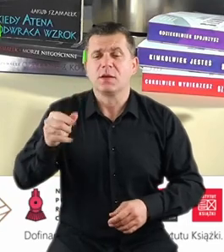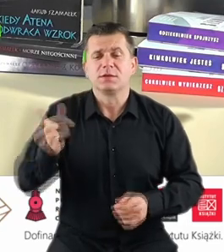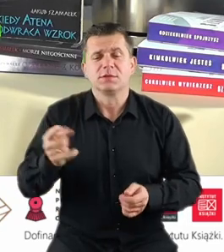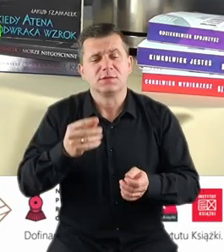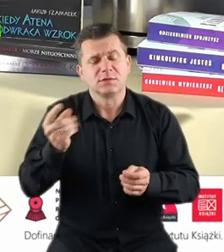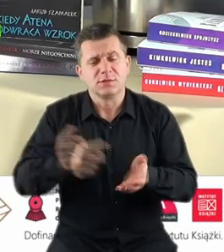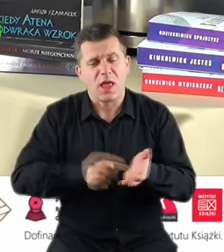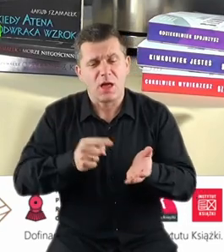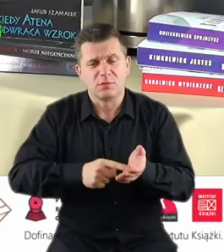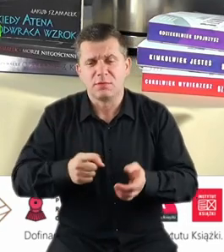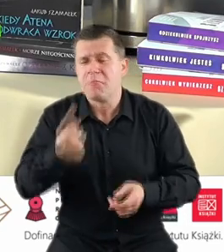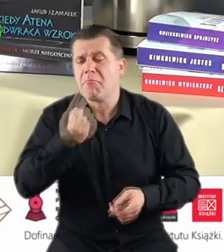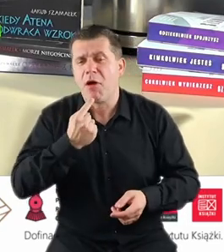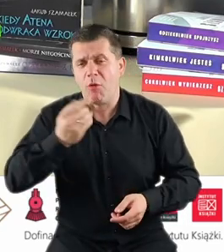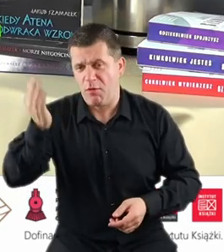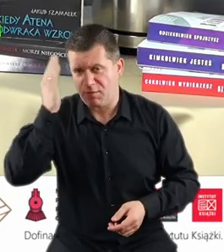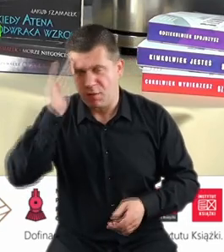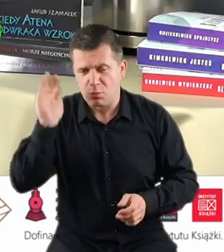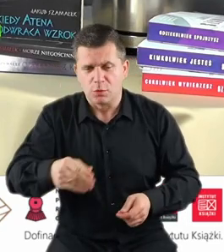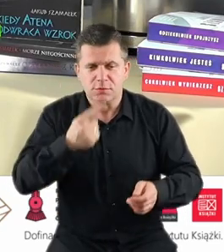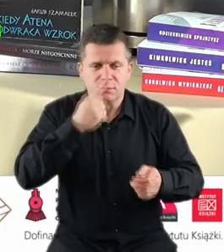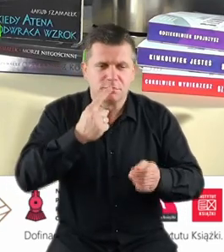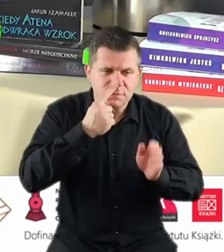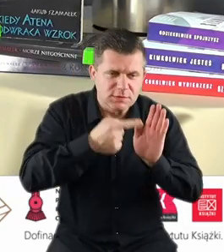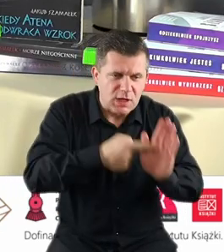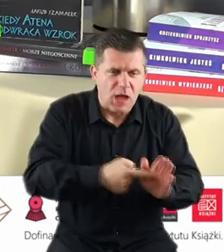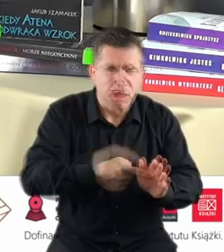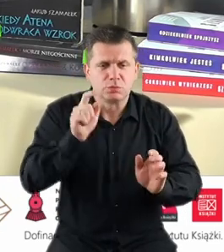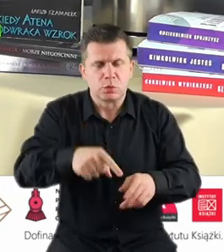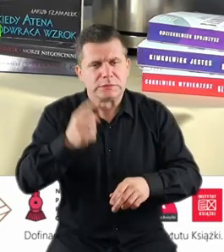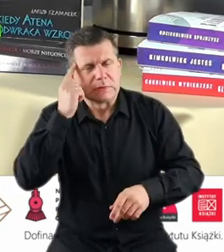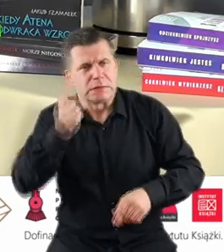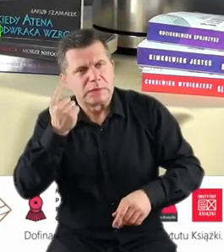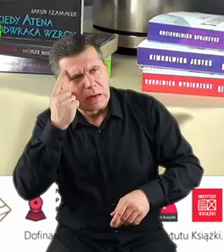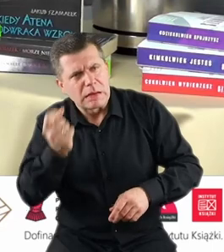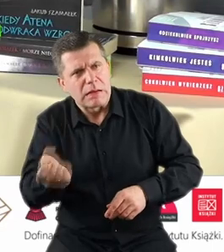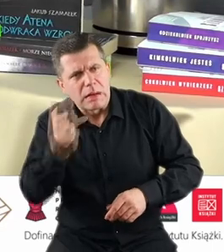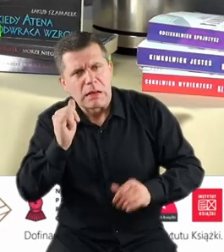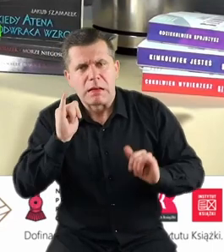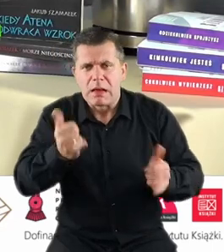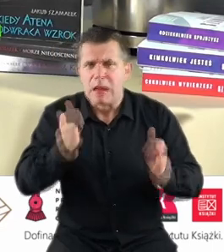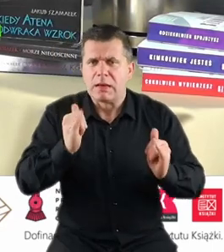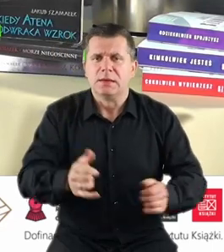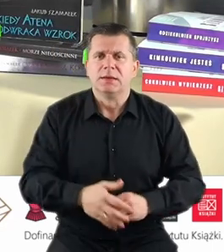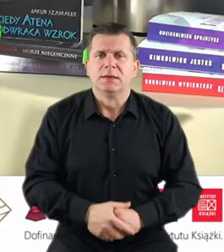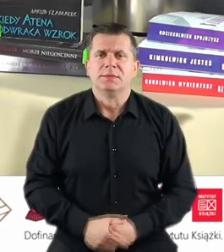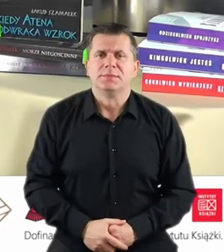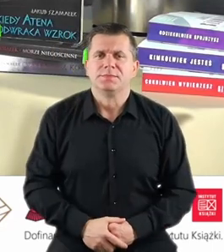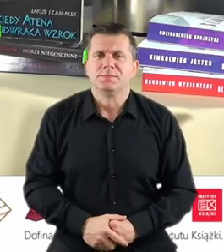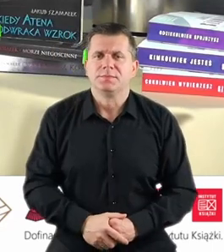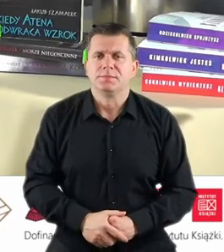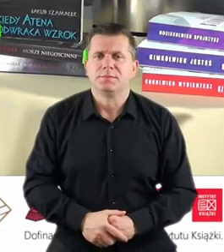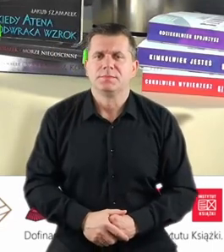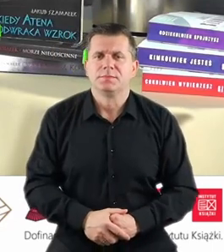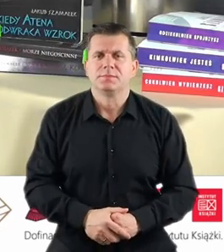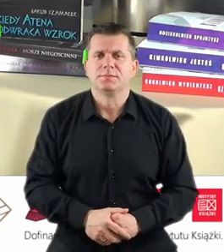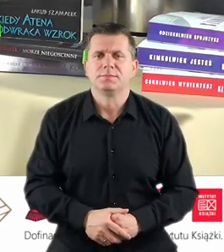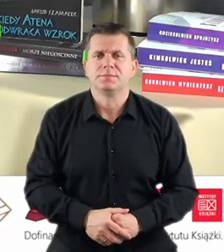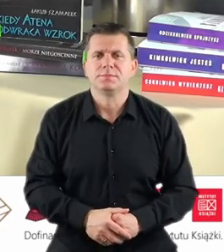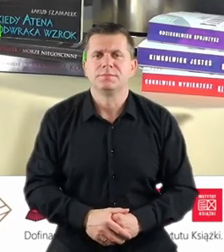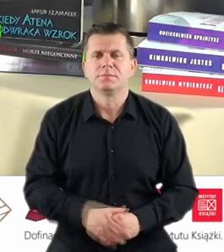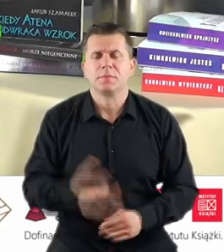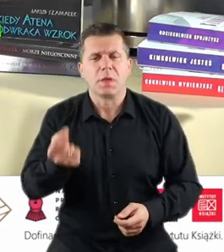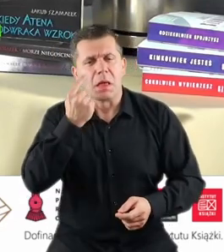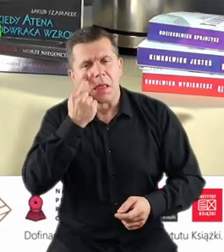niewiele i musi zgadywać, a jak zgaduje, to musi to za każdym razem podkreślić, że zgaduje, że to jest tylko teoria, że to